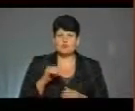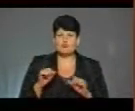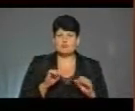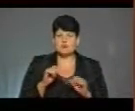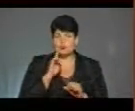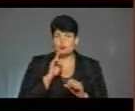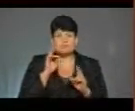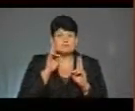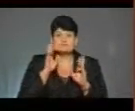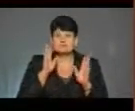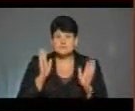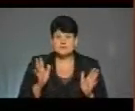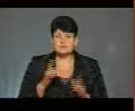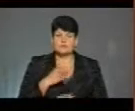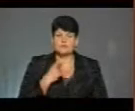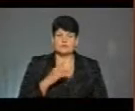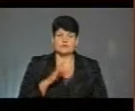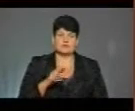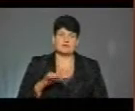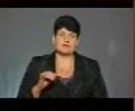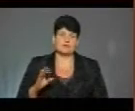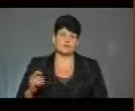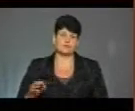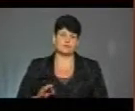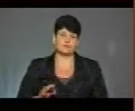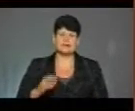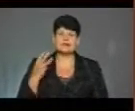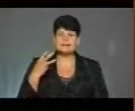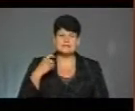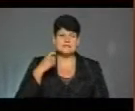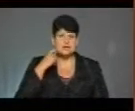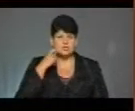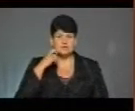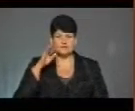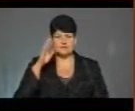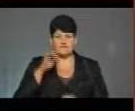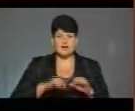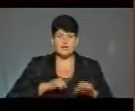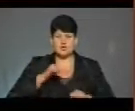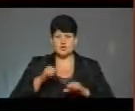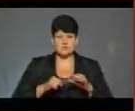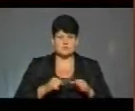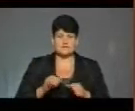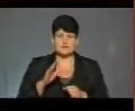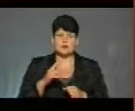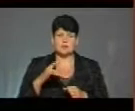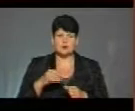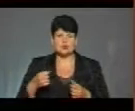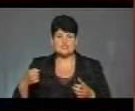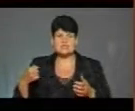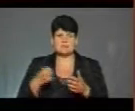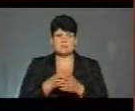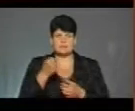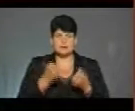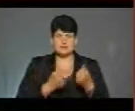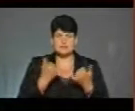управлінні наразі не знають, каже Володимир Івахов. 30-річний велосипедист Віктор Хаблюк, якого сьогодні в Тернополі збив